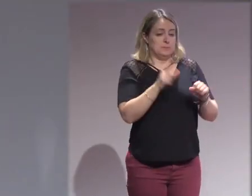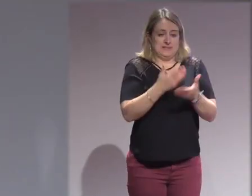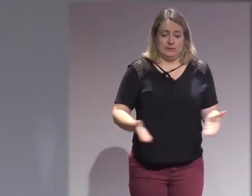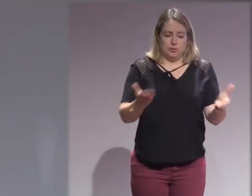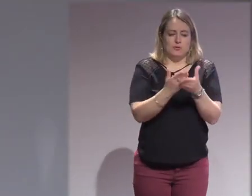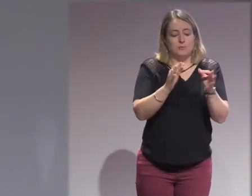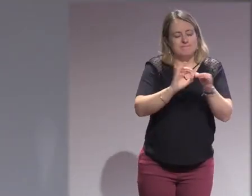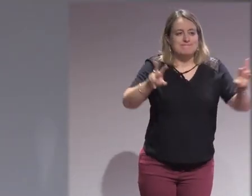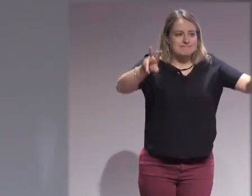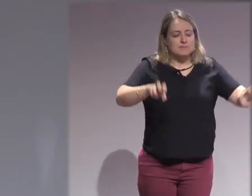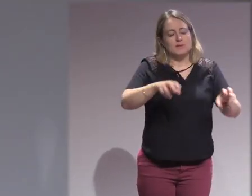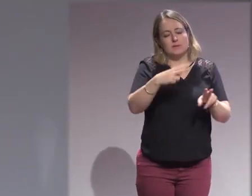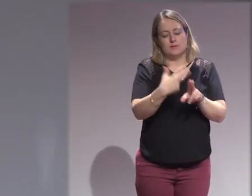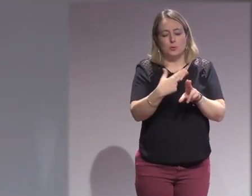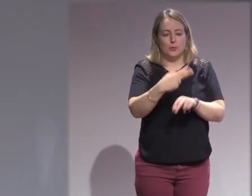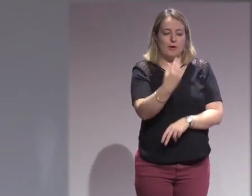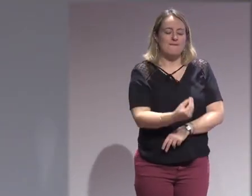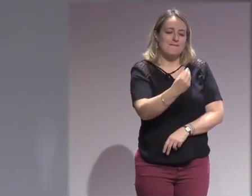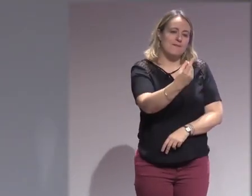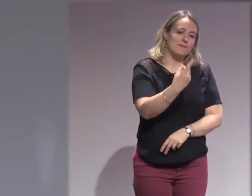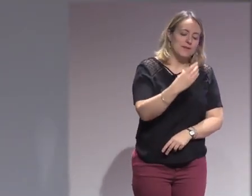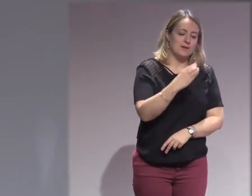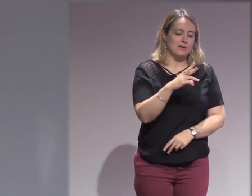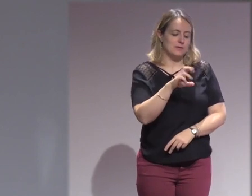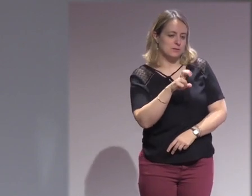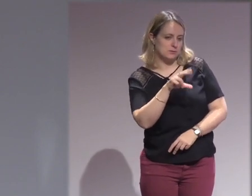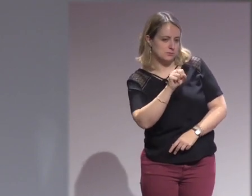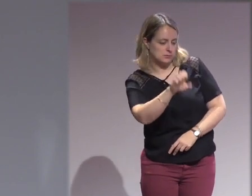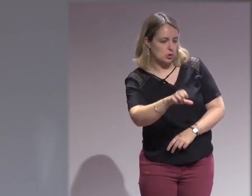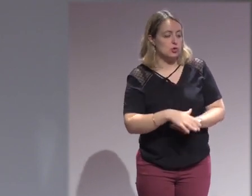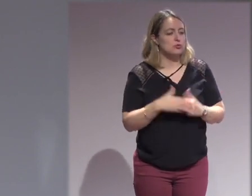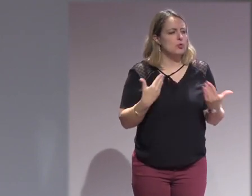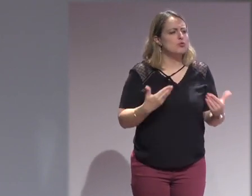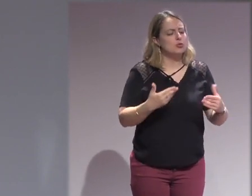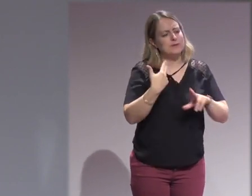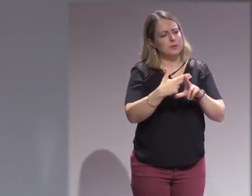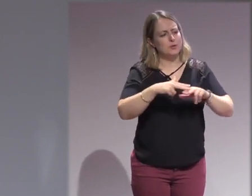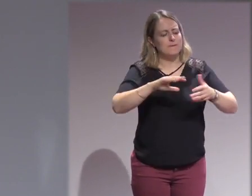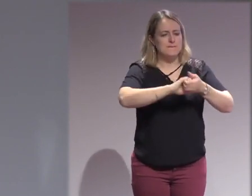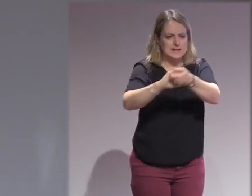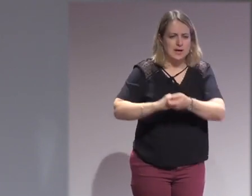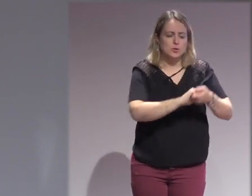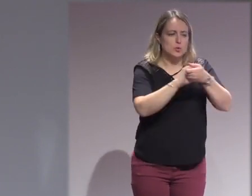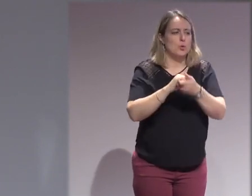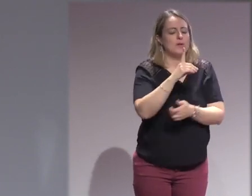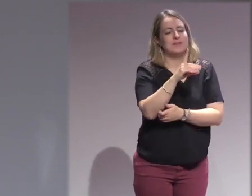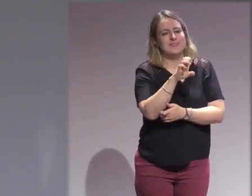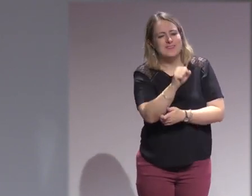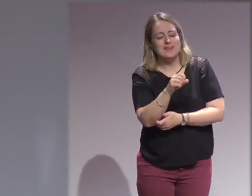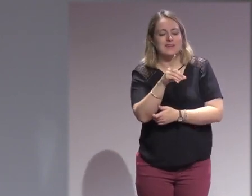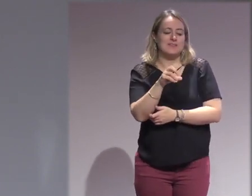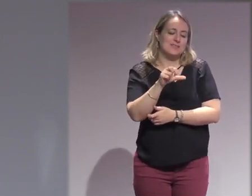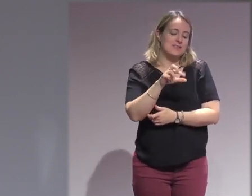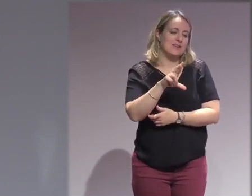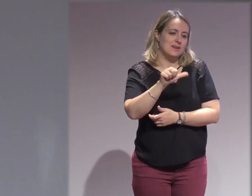de ce qui a été appelé les enfants de la Creuse, qui sont maintenant rassemblés dans la Fédération des déracinés des Drôme,